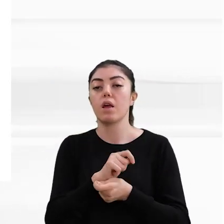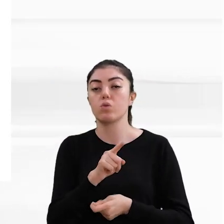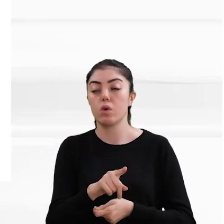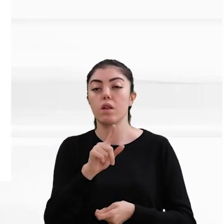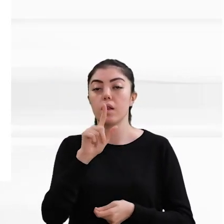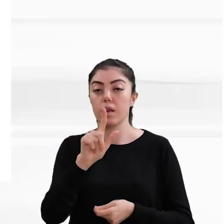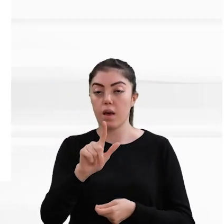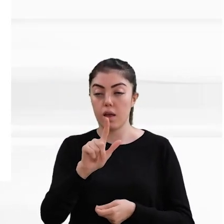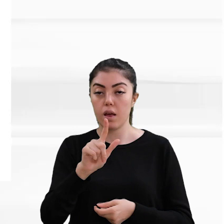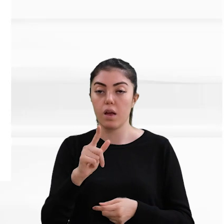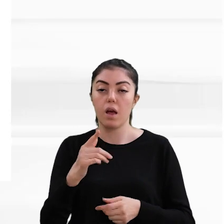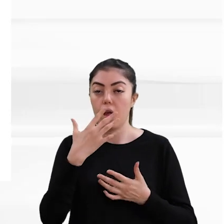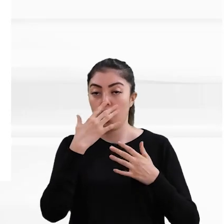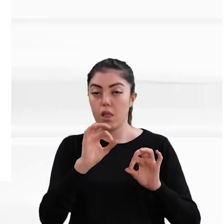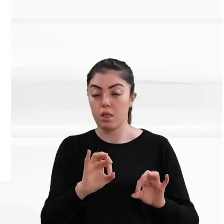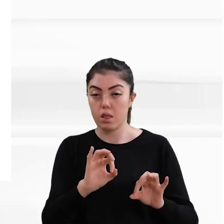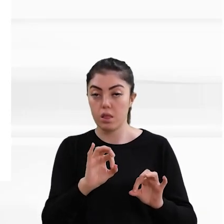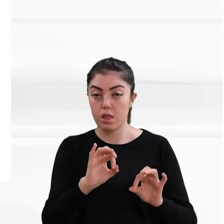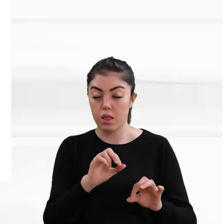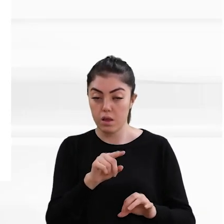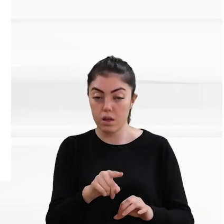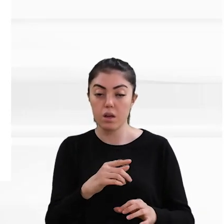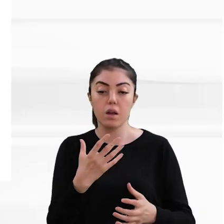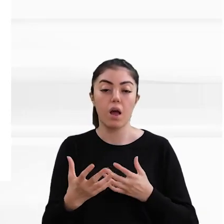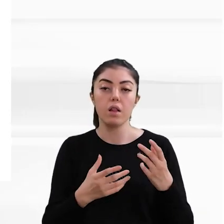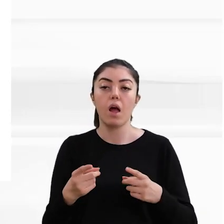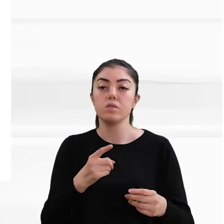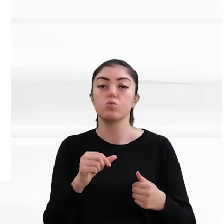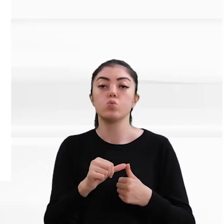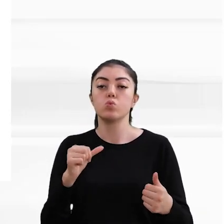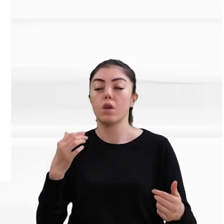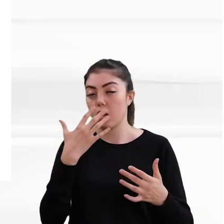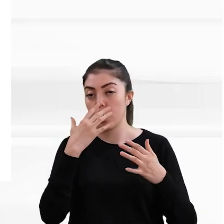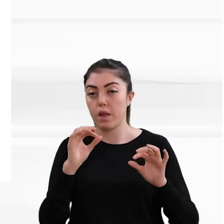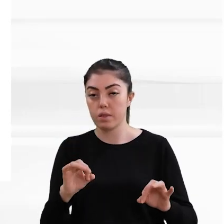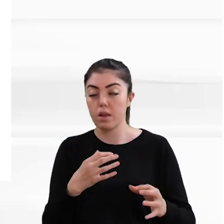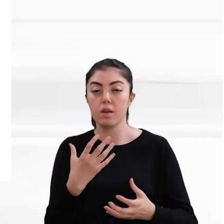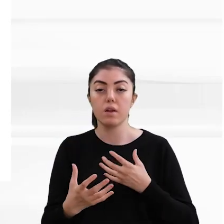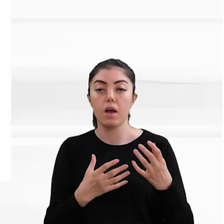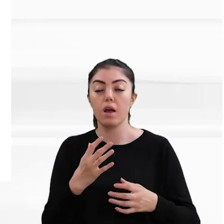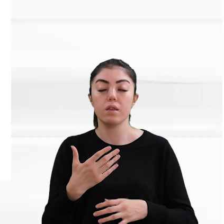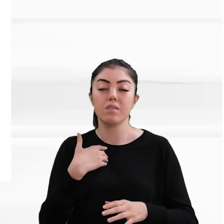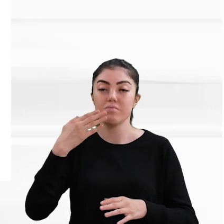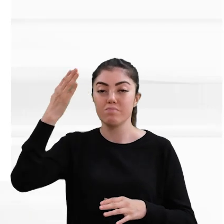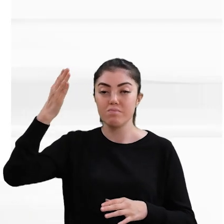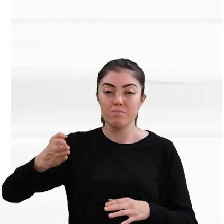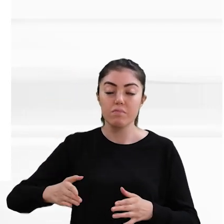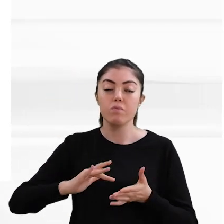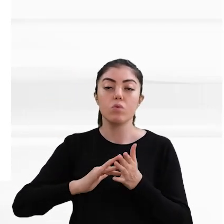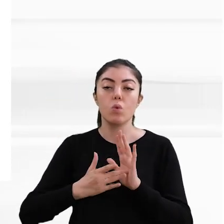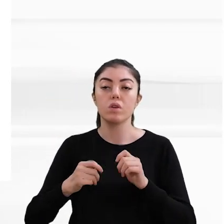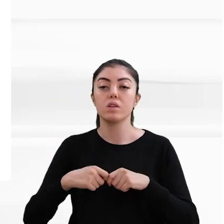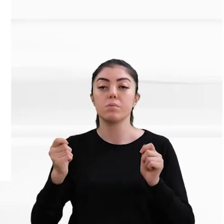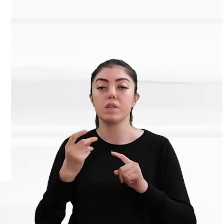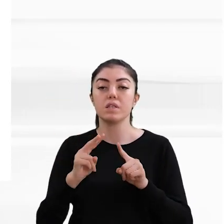ışığın rengi değiştiriliyor. Yani L aynı kalmış. Kaynaklar arasındaki uzaklık aynı kalmış.